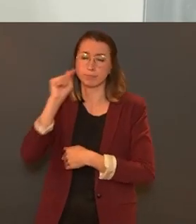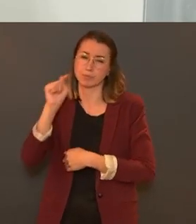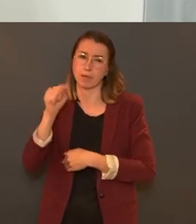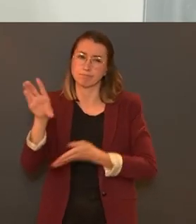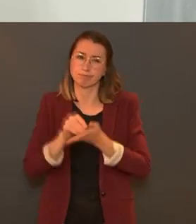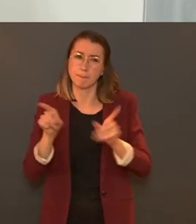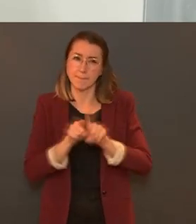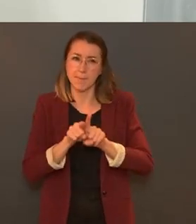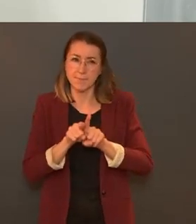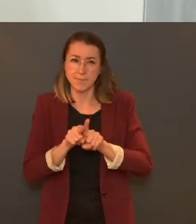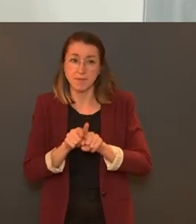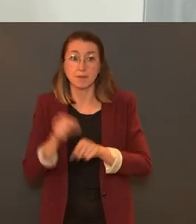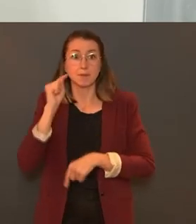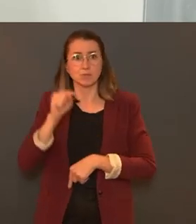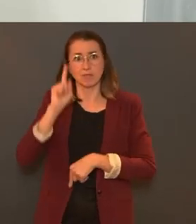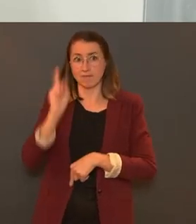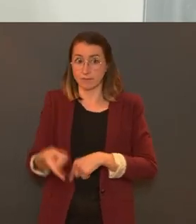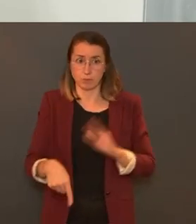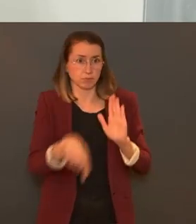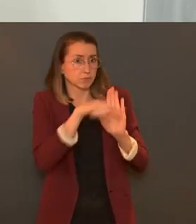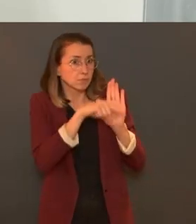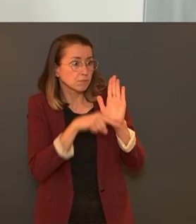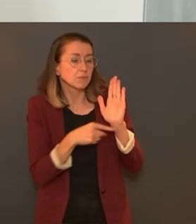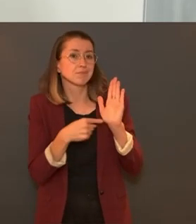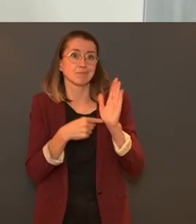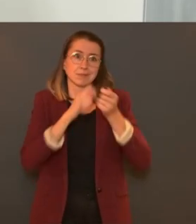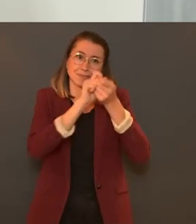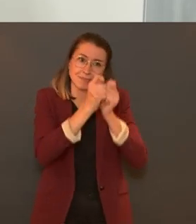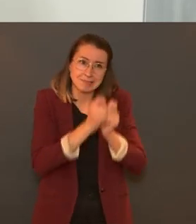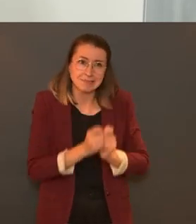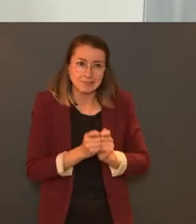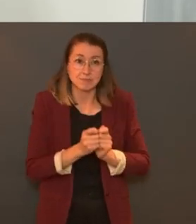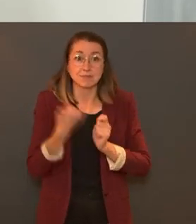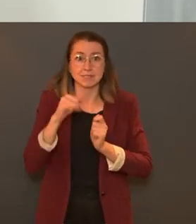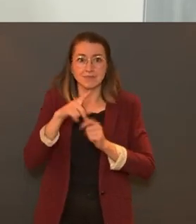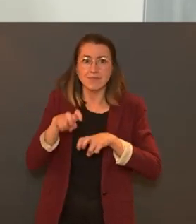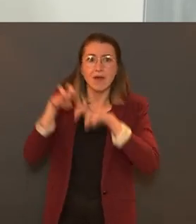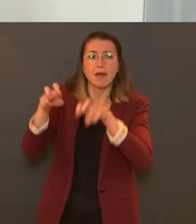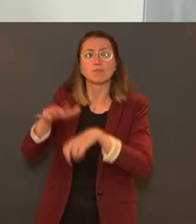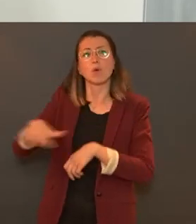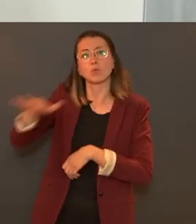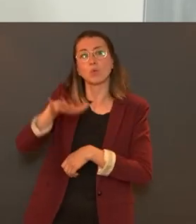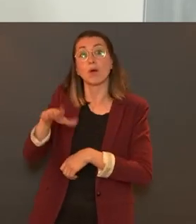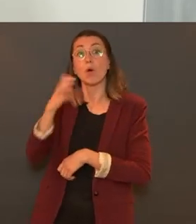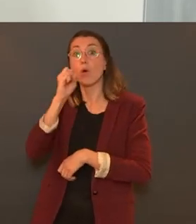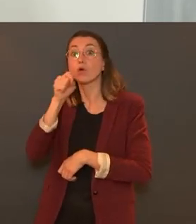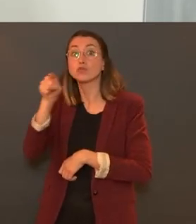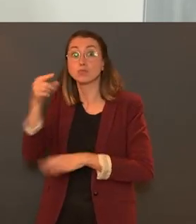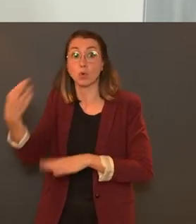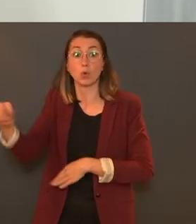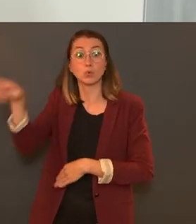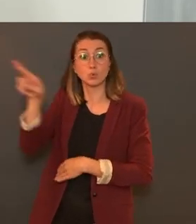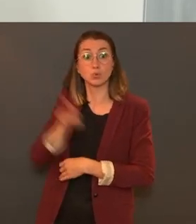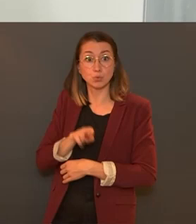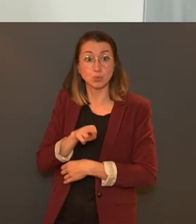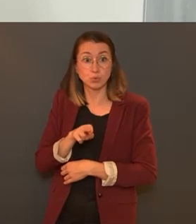Les zones oranges ne feront plus l'objet d'un testing Il n'y a plus de testing pour les zones oranges, le